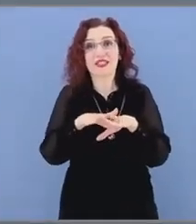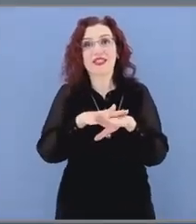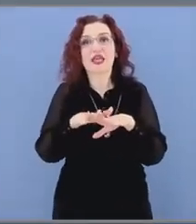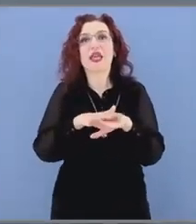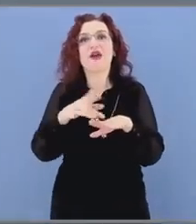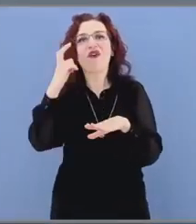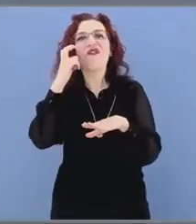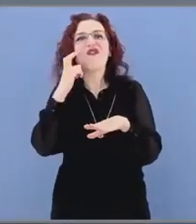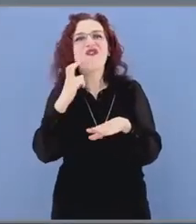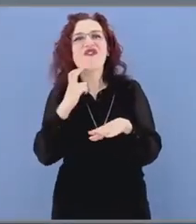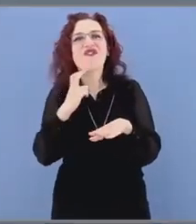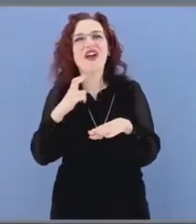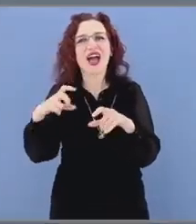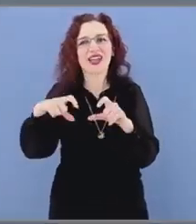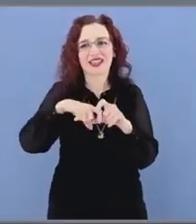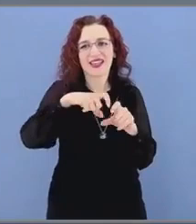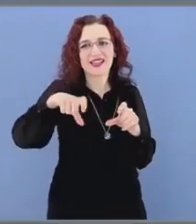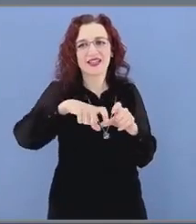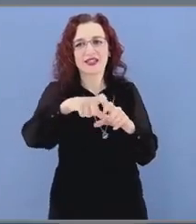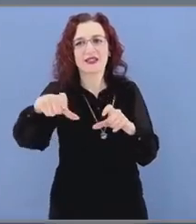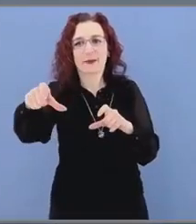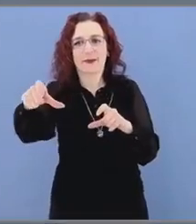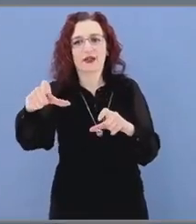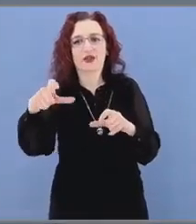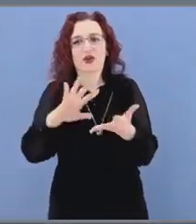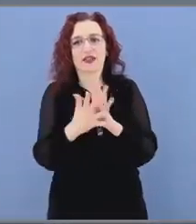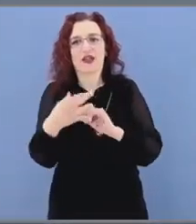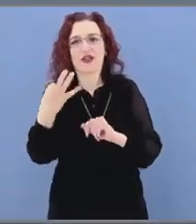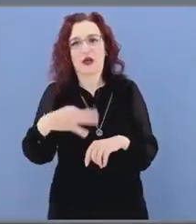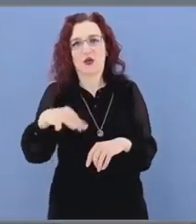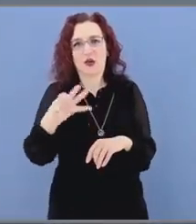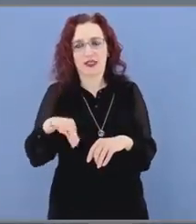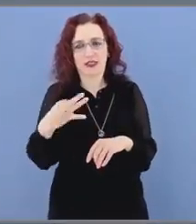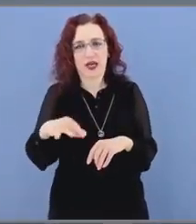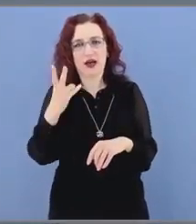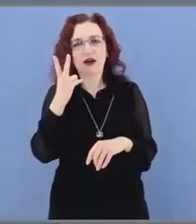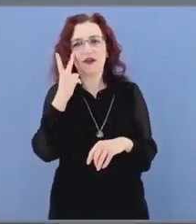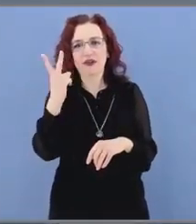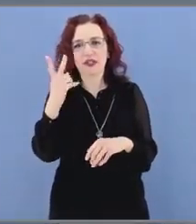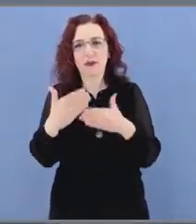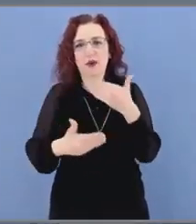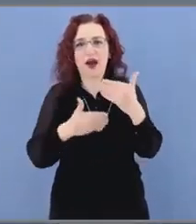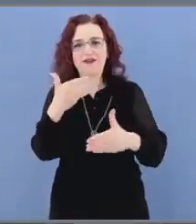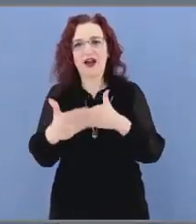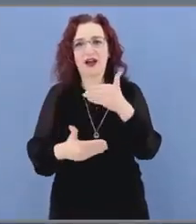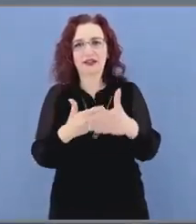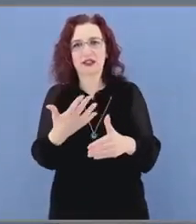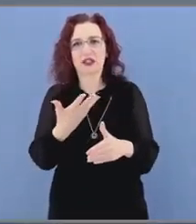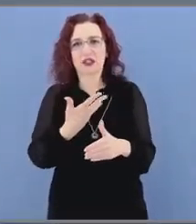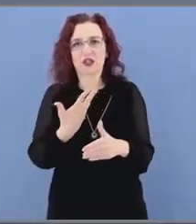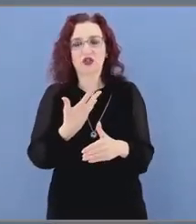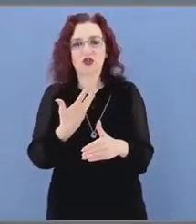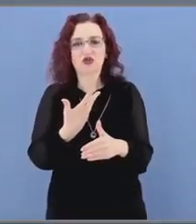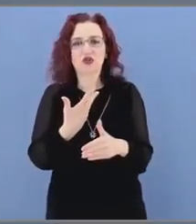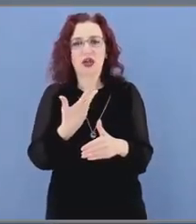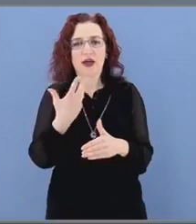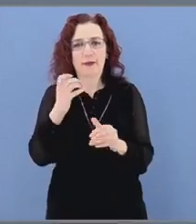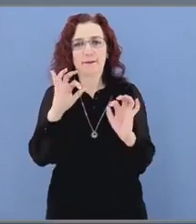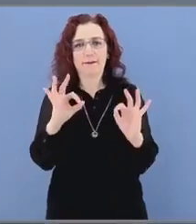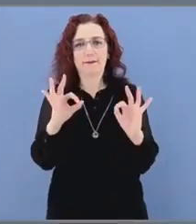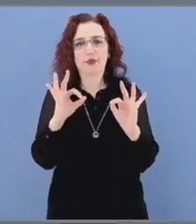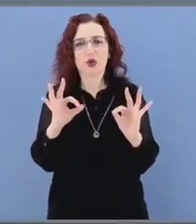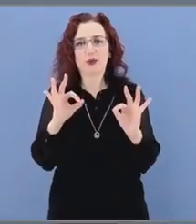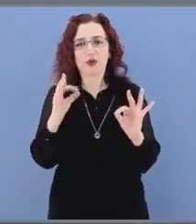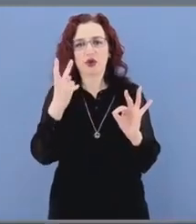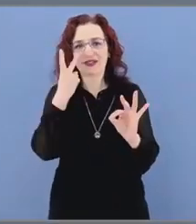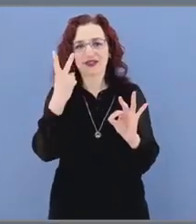sarà, se andiamo avanti velocemente, la riqualificazione, cioè proprio ecco, una rappresentazione plastica. Vedete in alto a destra il